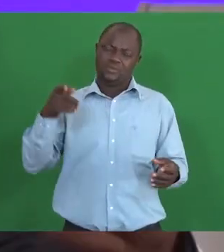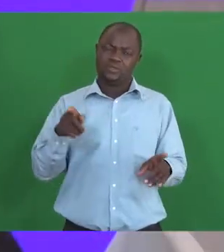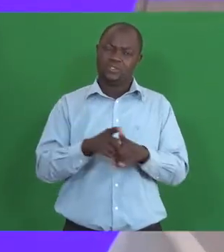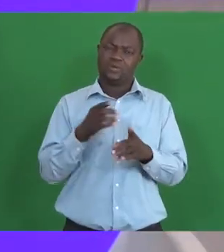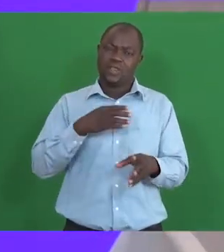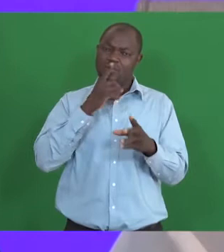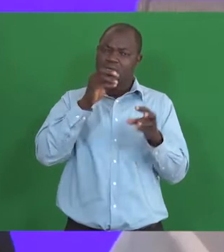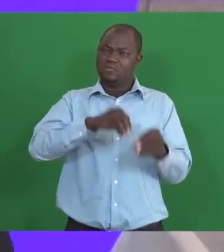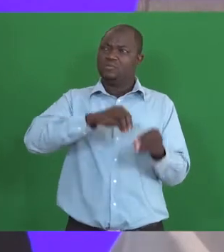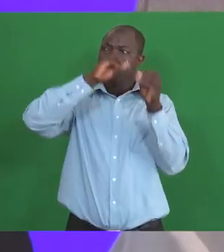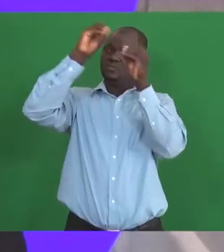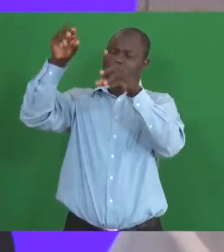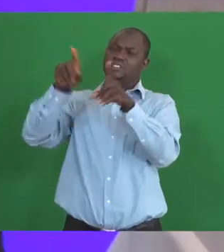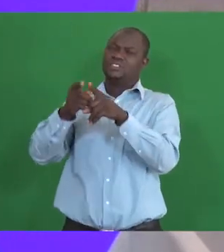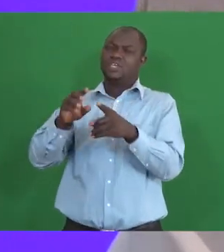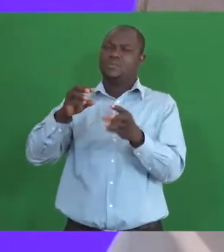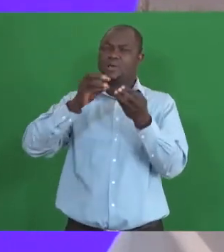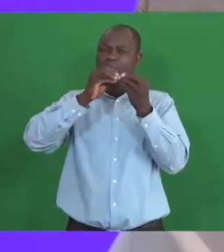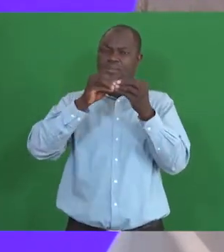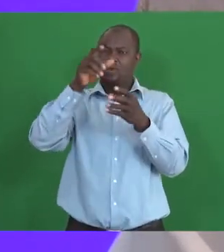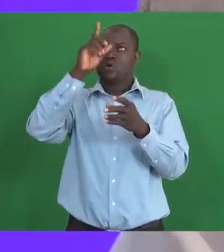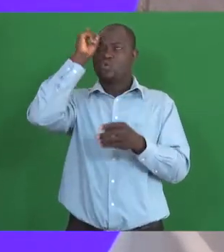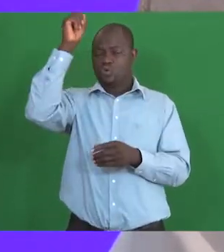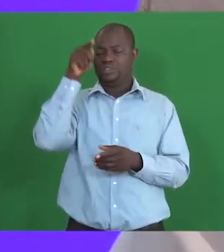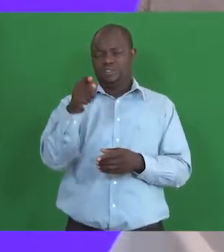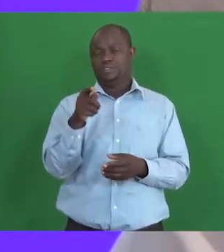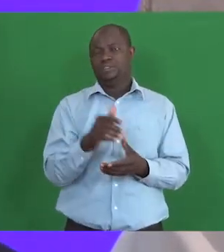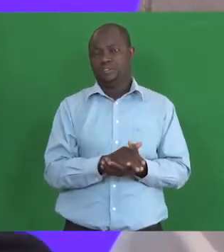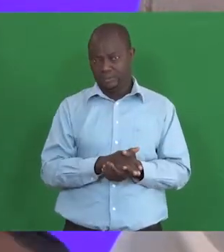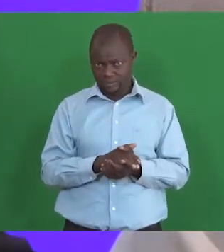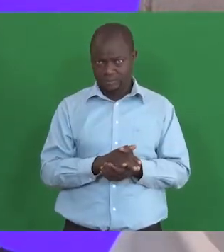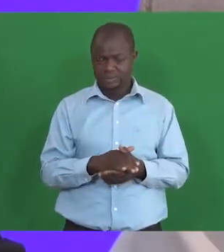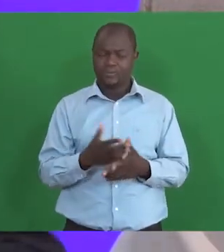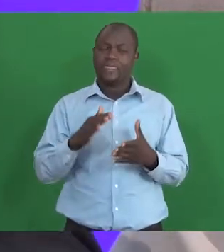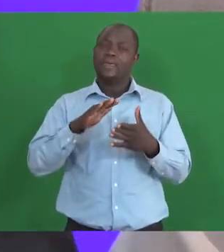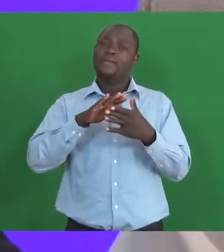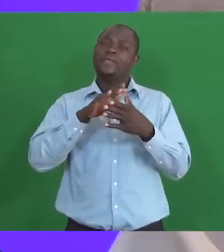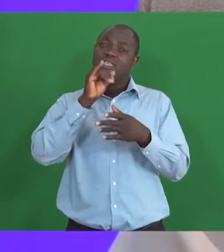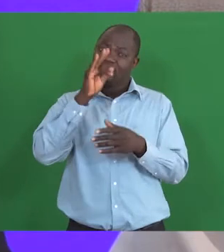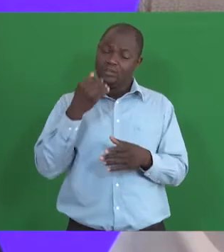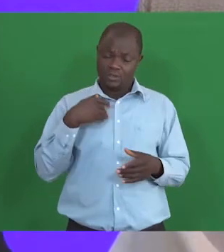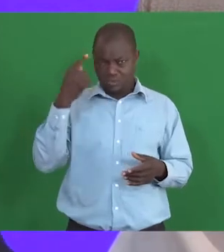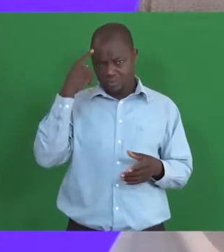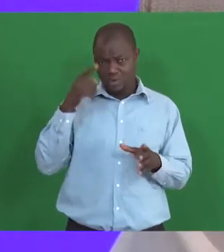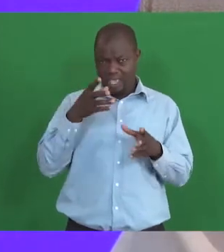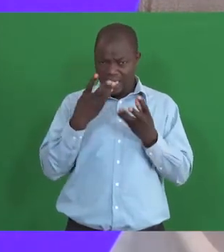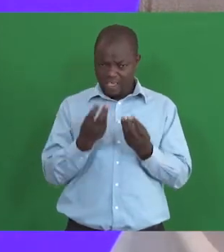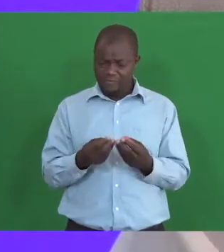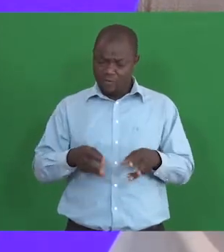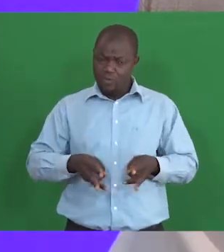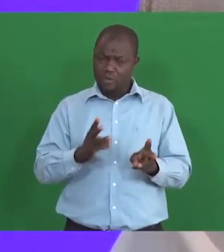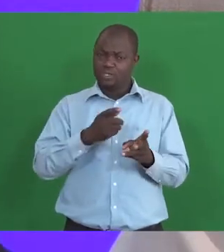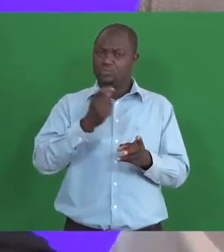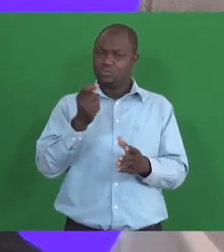kuna musika wani. Iye anombonzi musika wani wacho ndiani? Saka kana tichiziva kuti vanga vane nzira